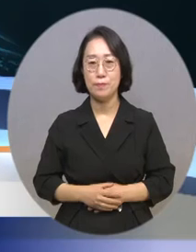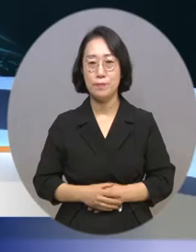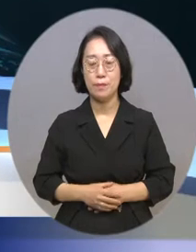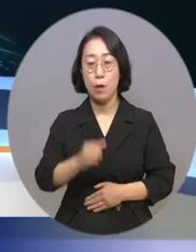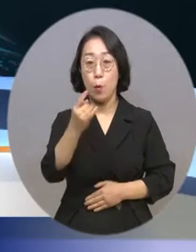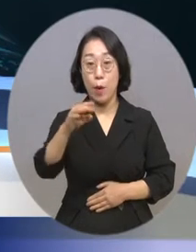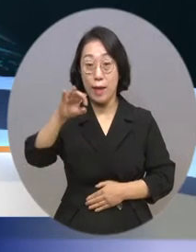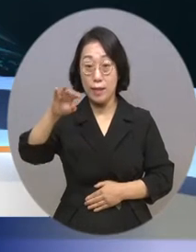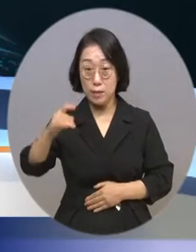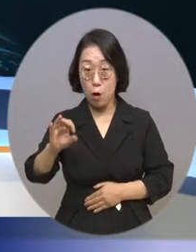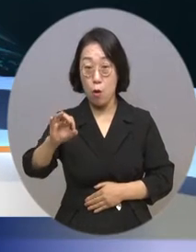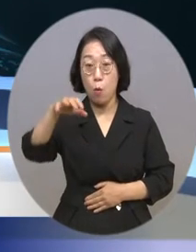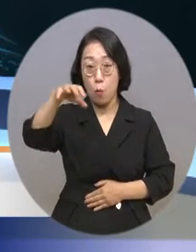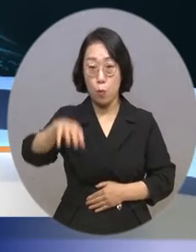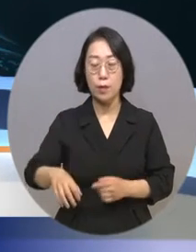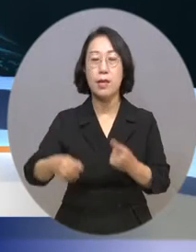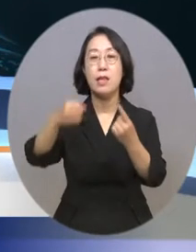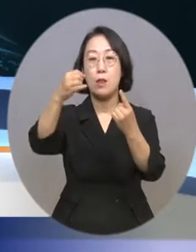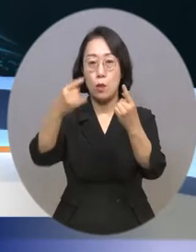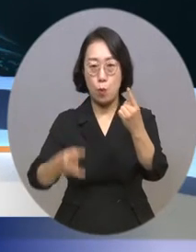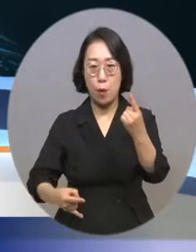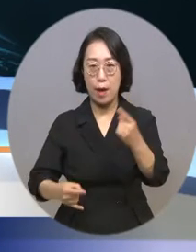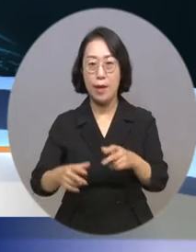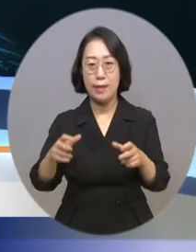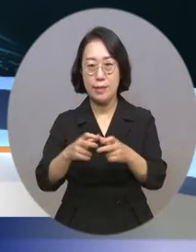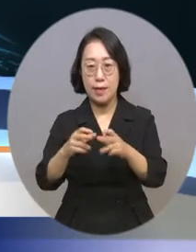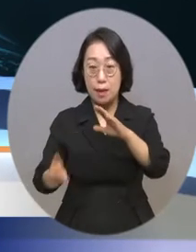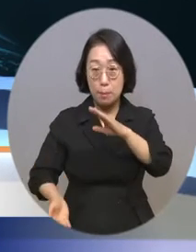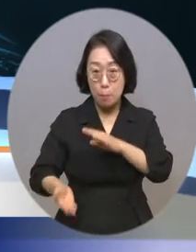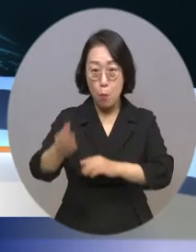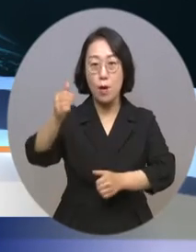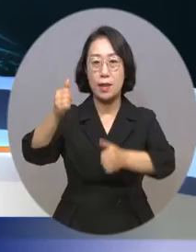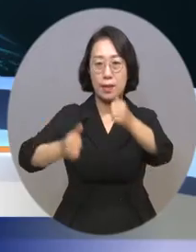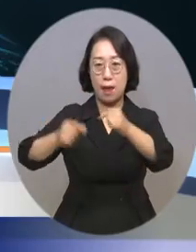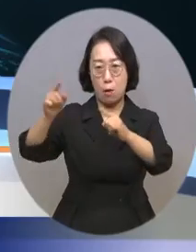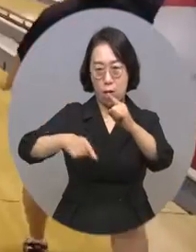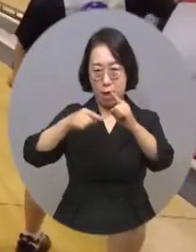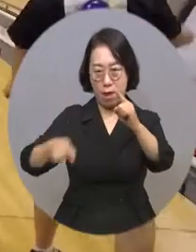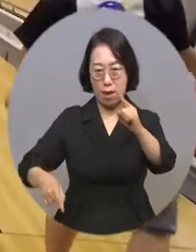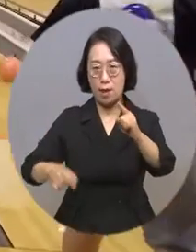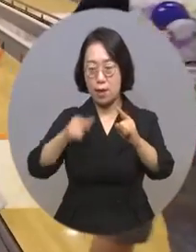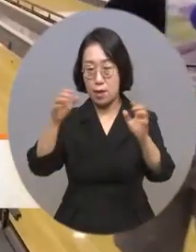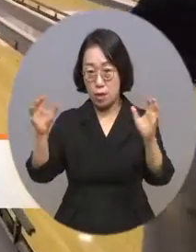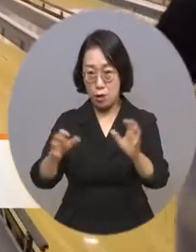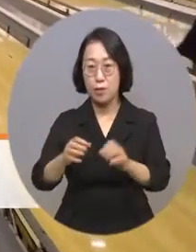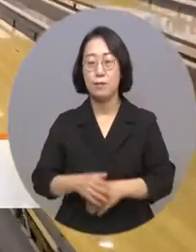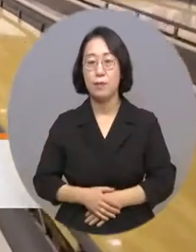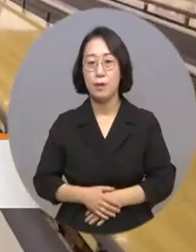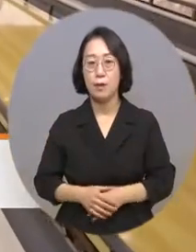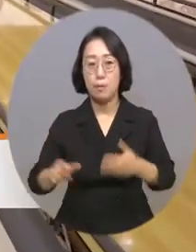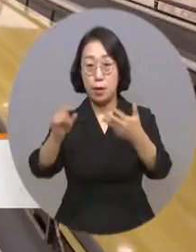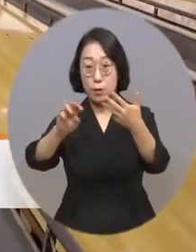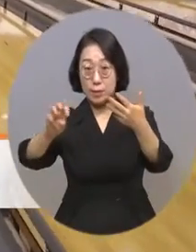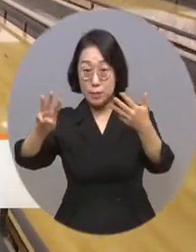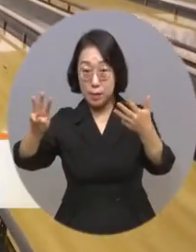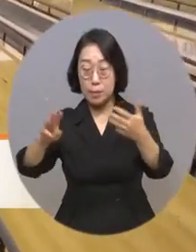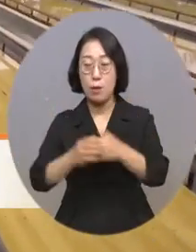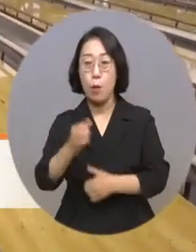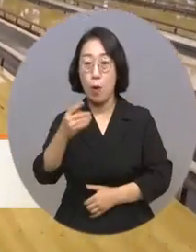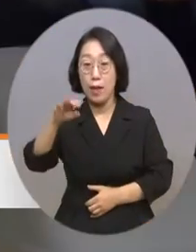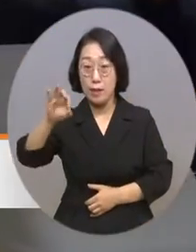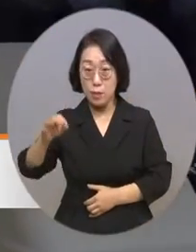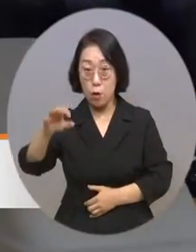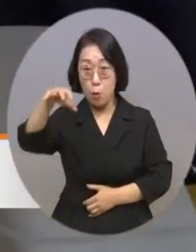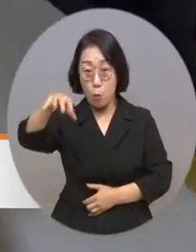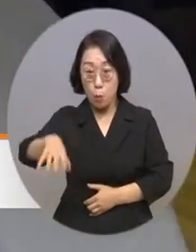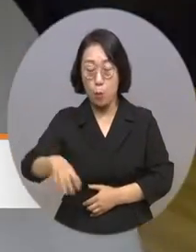강원도 횡성군에서 제1회 장애인 볼링대회가 개최됐습니다. 지난 8월 23일 강원도